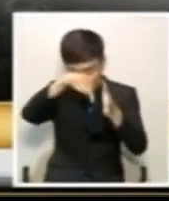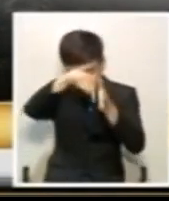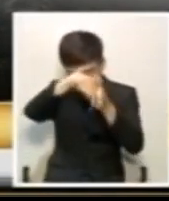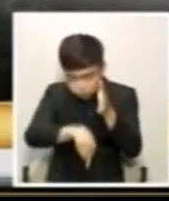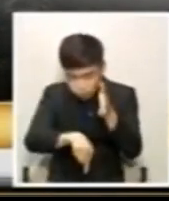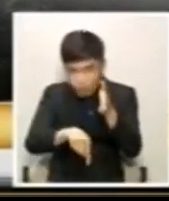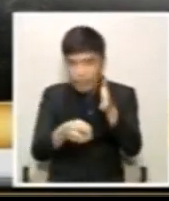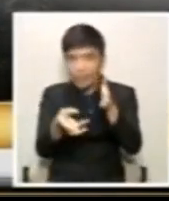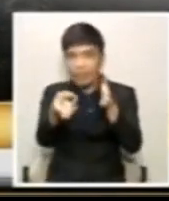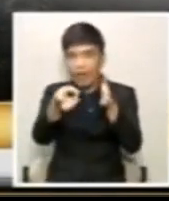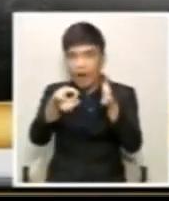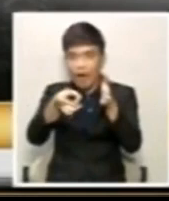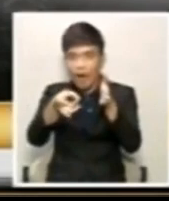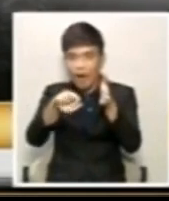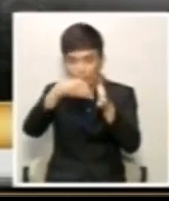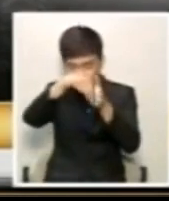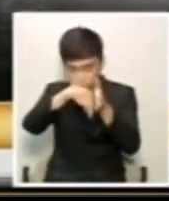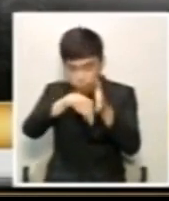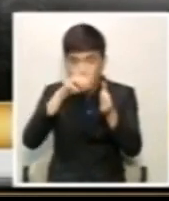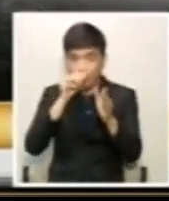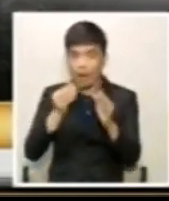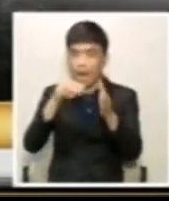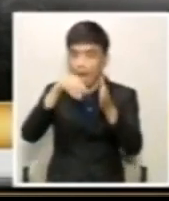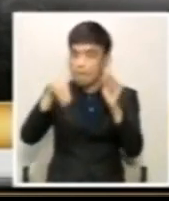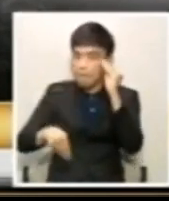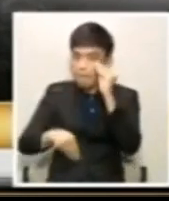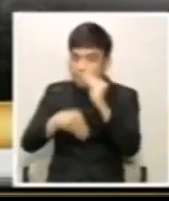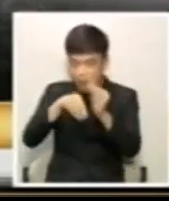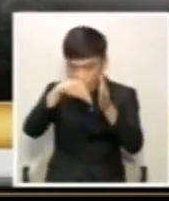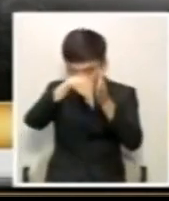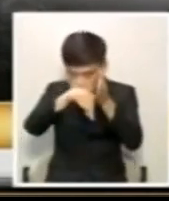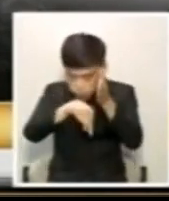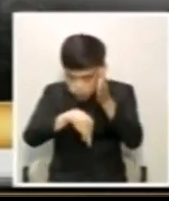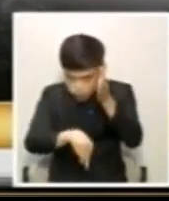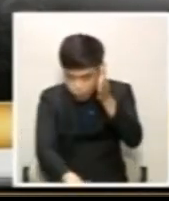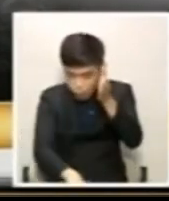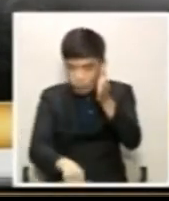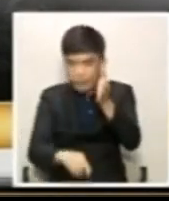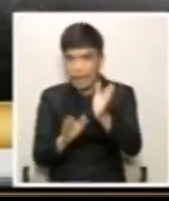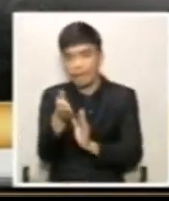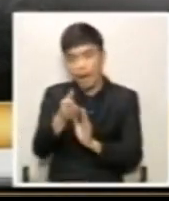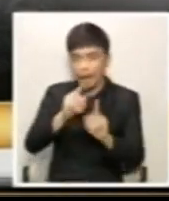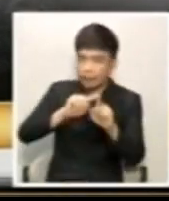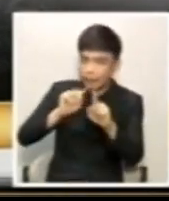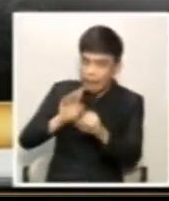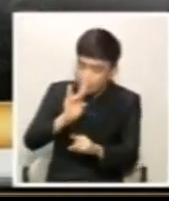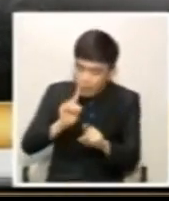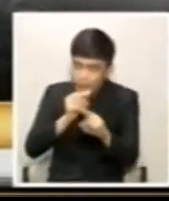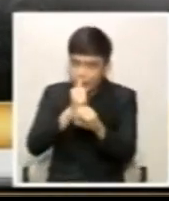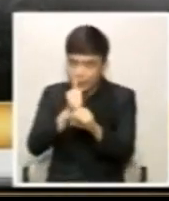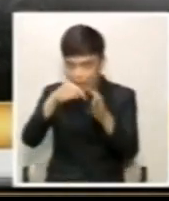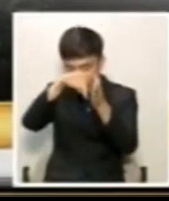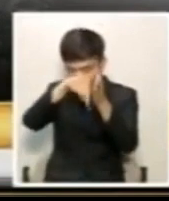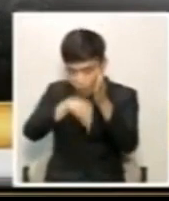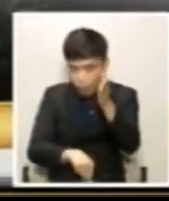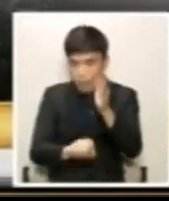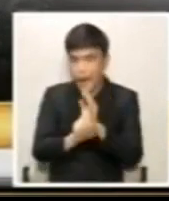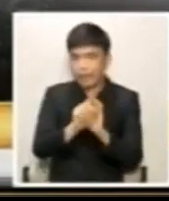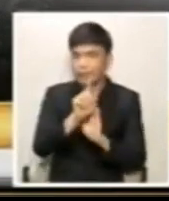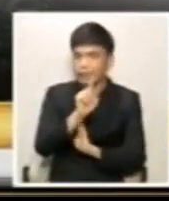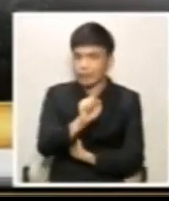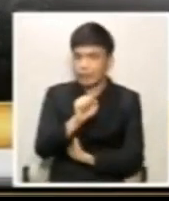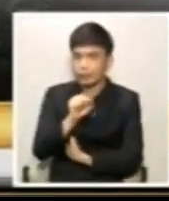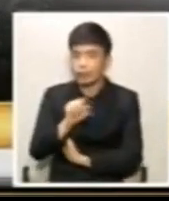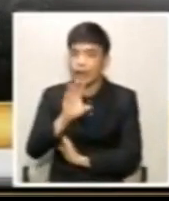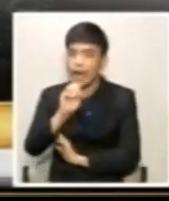50จะทำให้ทะเลสาบอุดมสมบูรณ์ที่สุดนะครับและก็เมื่อปรับให้ความลึกลงที่เมตร50แล้วจะได้เอ